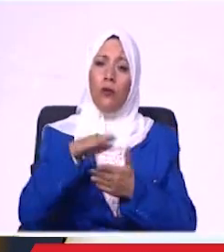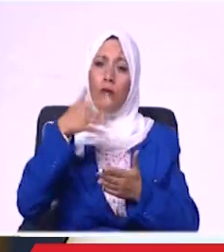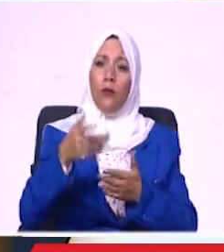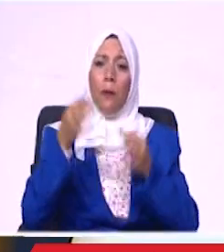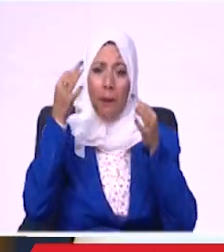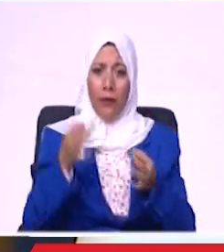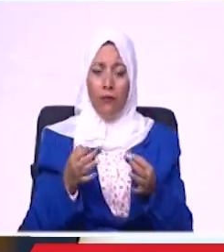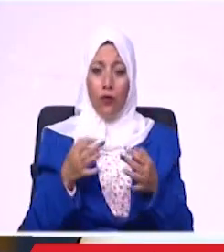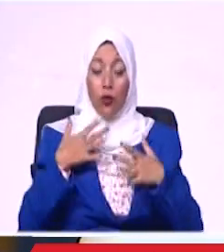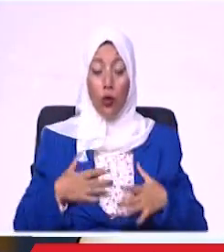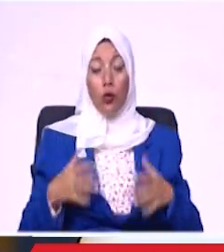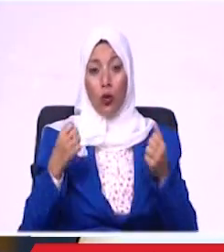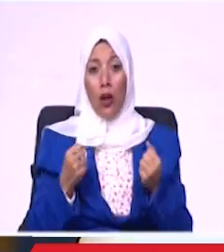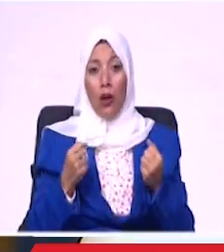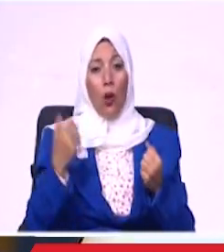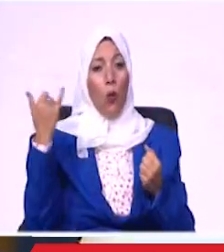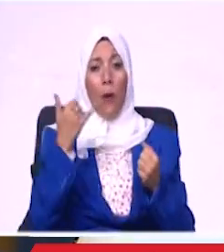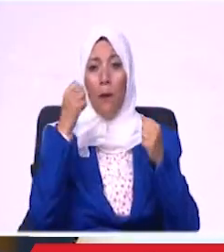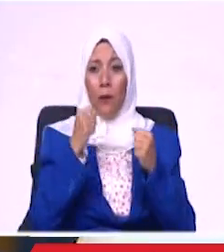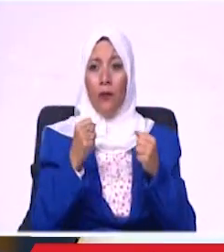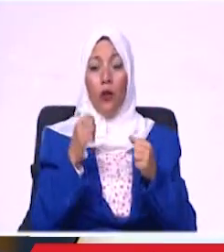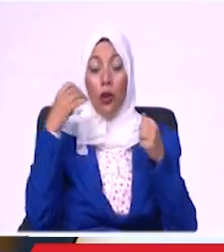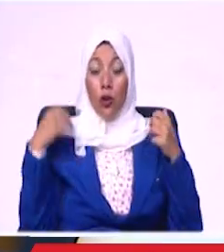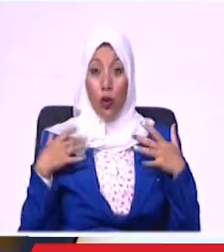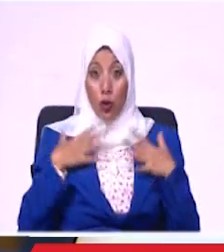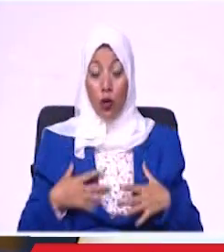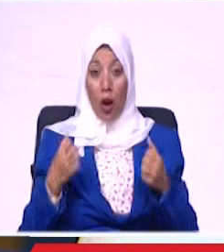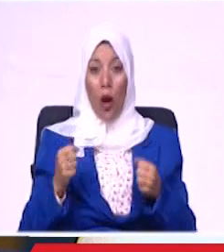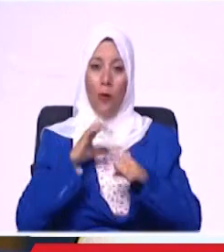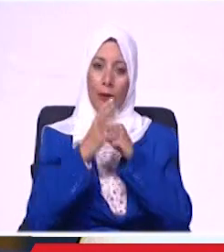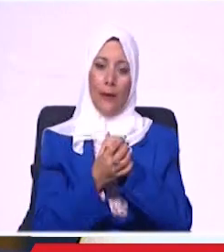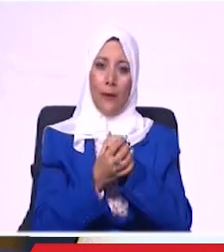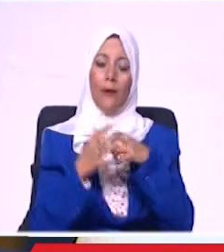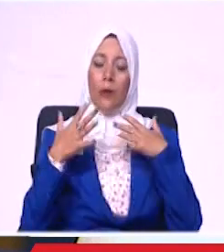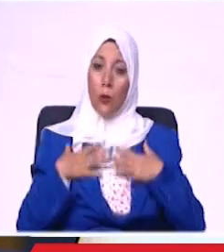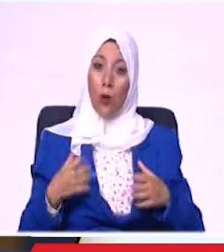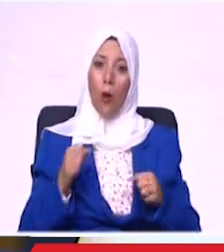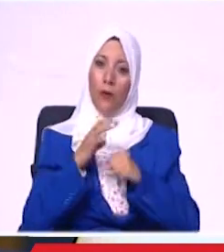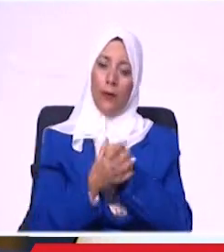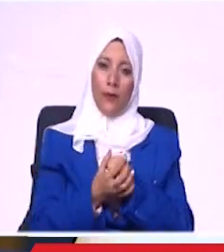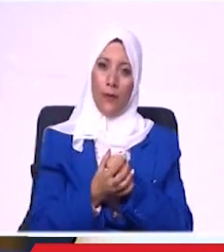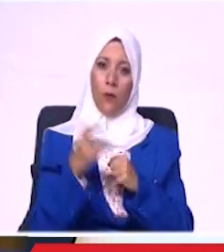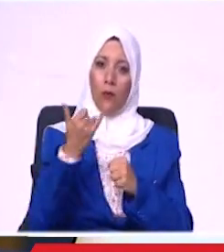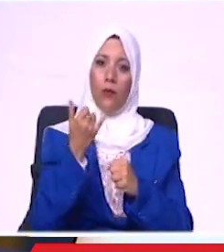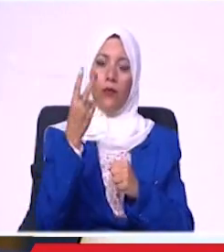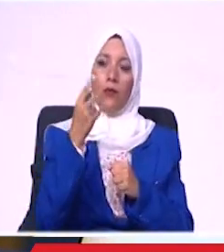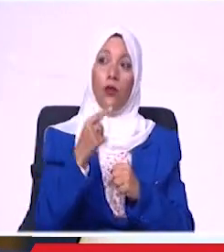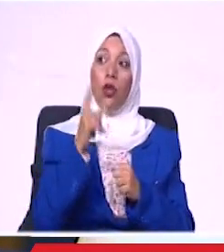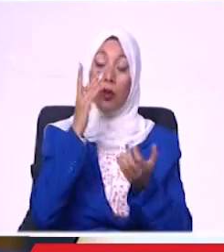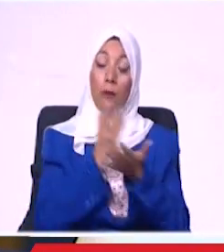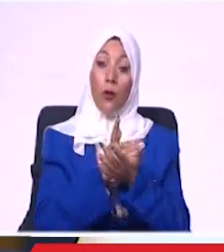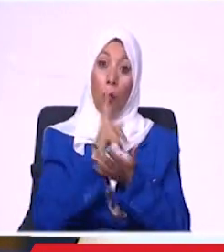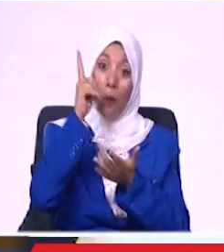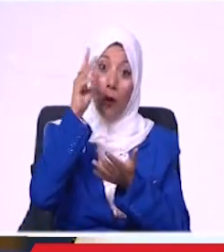بص، يعني العافية صحه ودوام العافية. صحه وستر والله. من عند ربنا، والله دولت الصحة والستر. الاثنين، لان ربنا